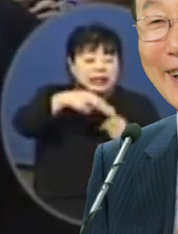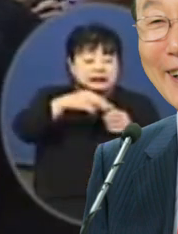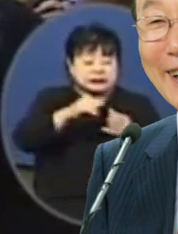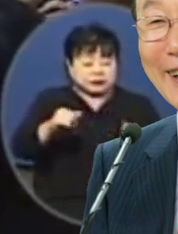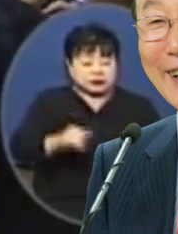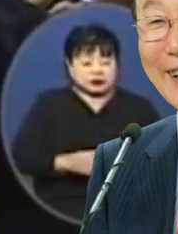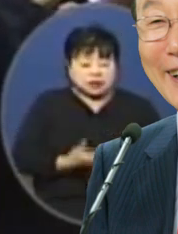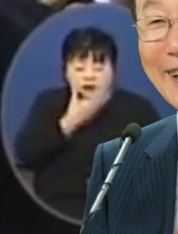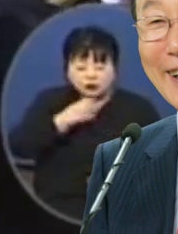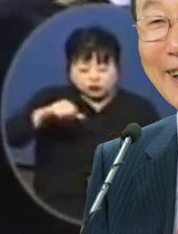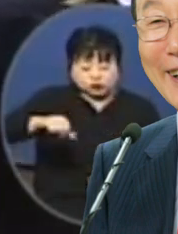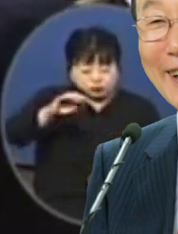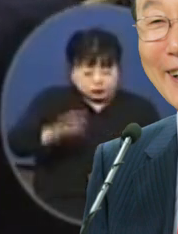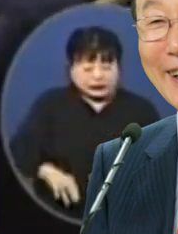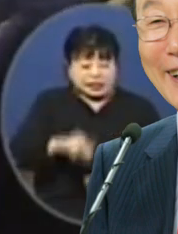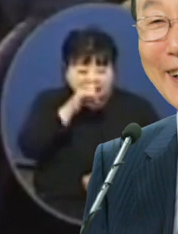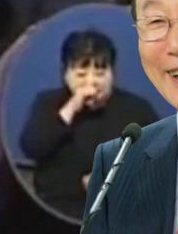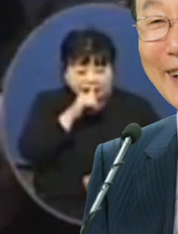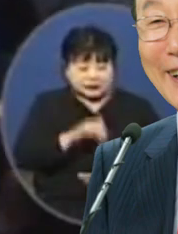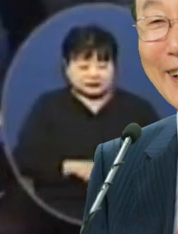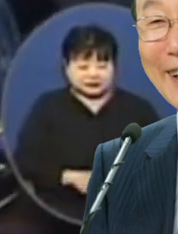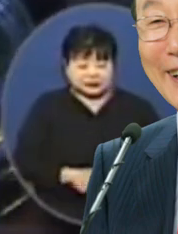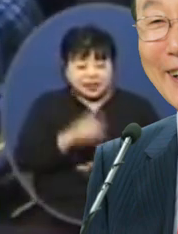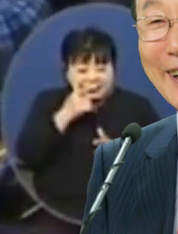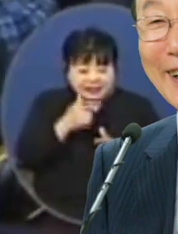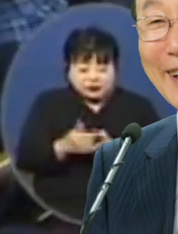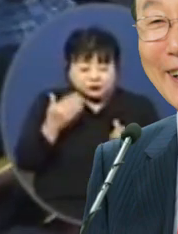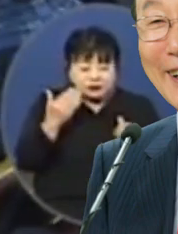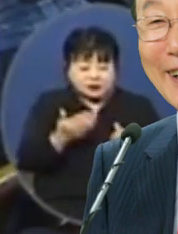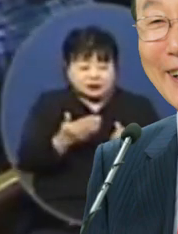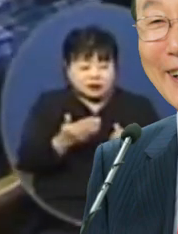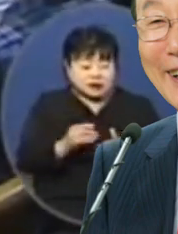자마다 저주 아래 있는 자라 하였습니다. 예수님이